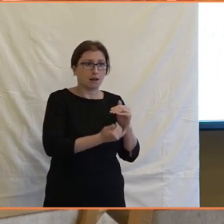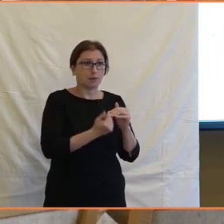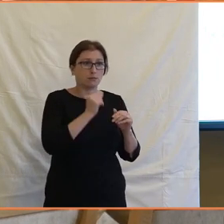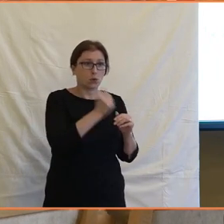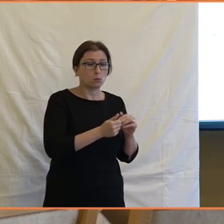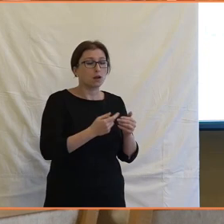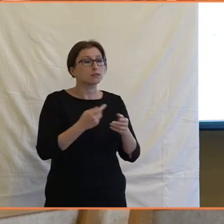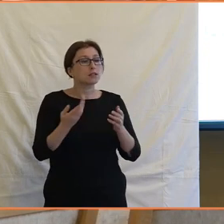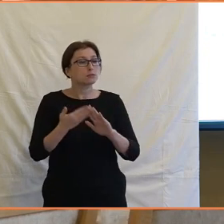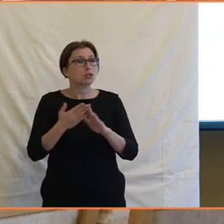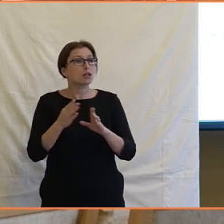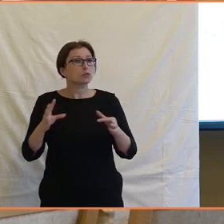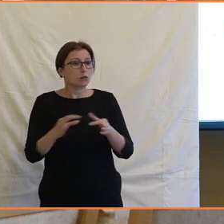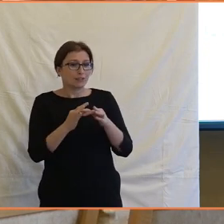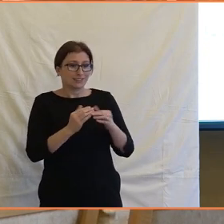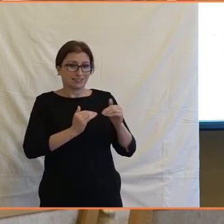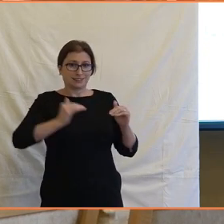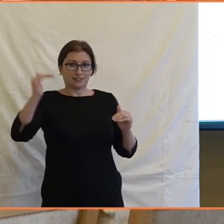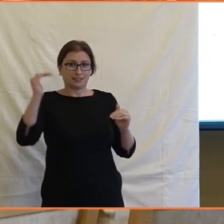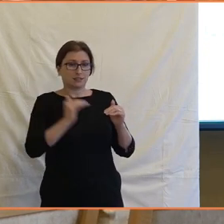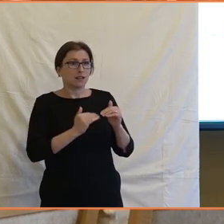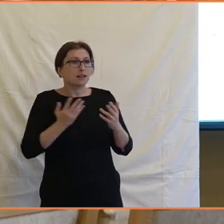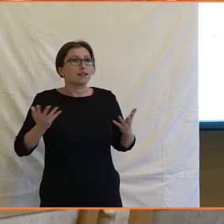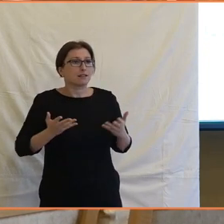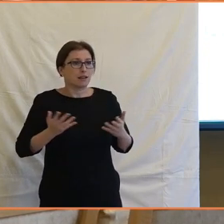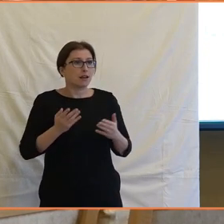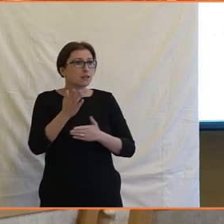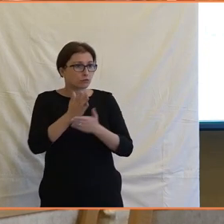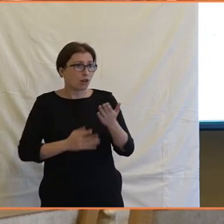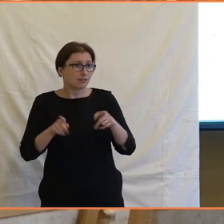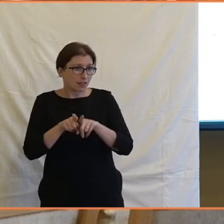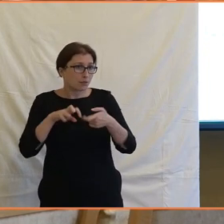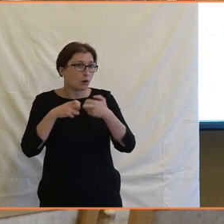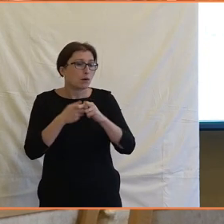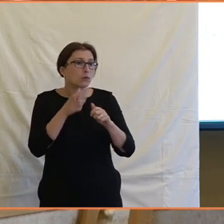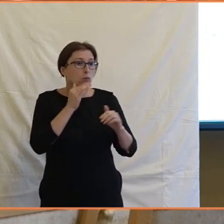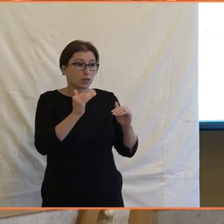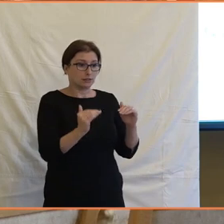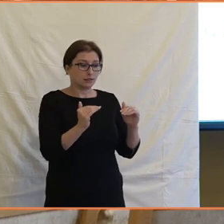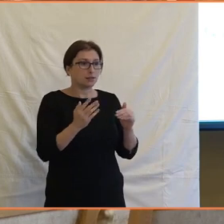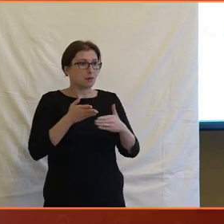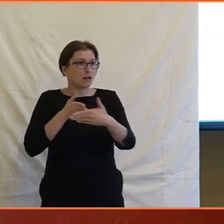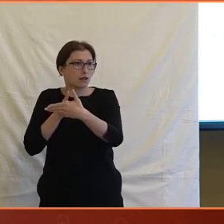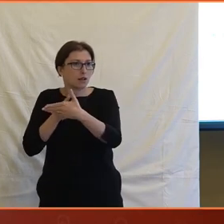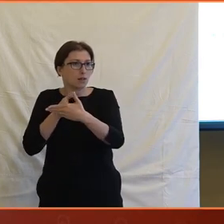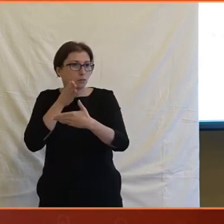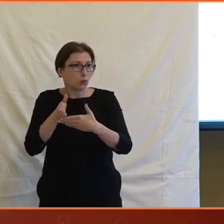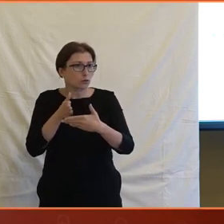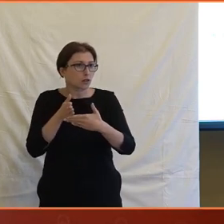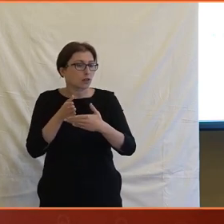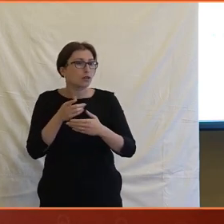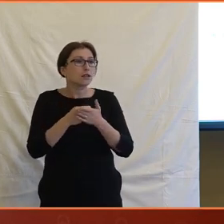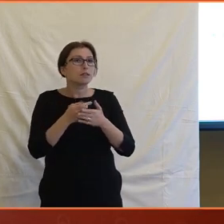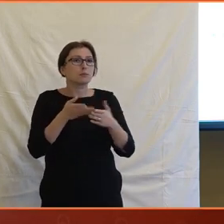pravidla silničního provozu, tak je to prostě problém, protože prostě narazí a bude jim to omezovat na